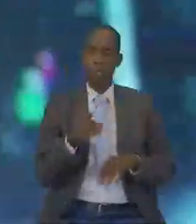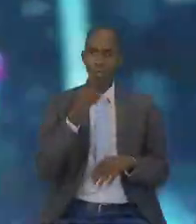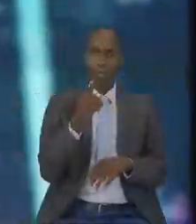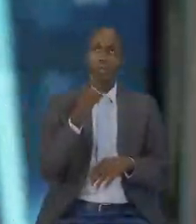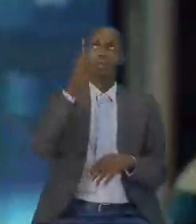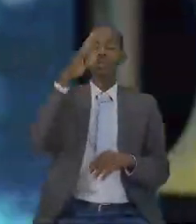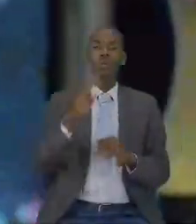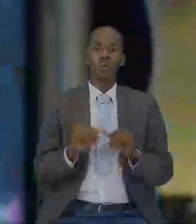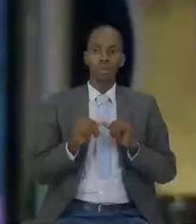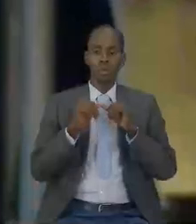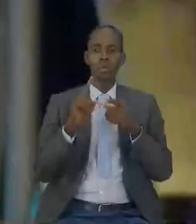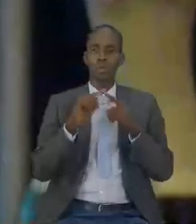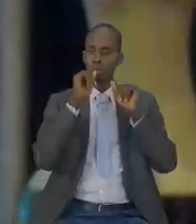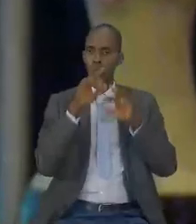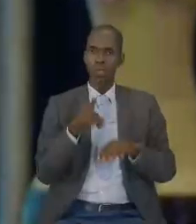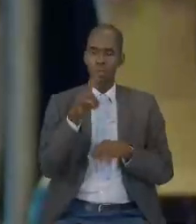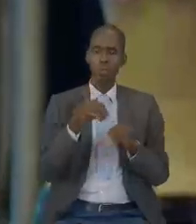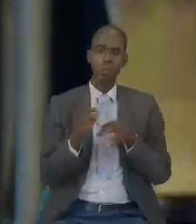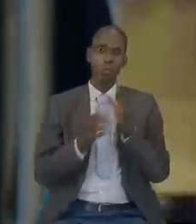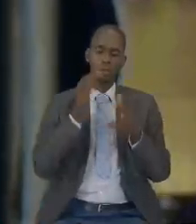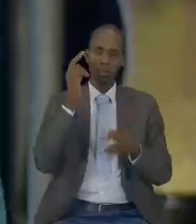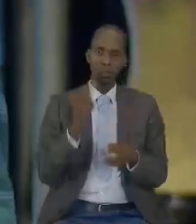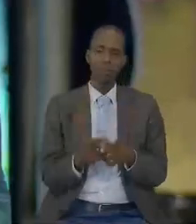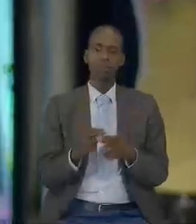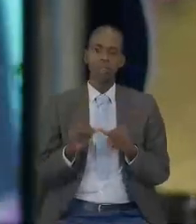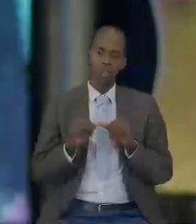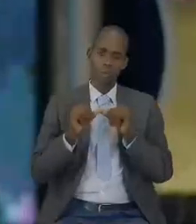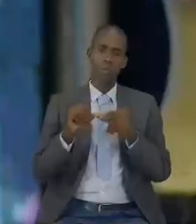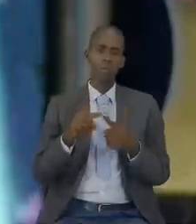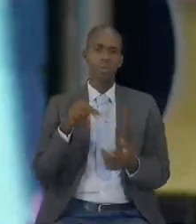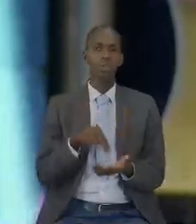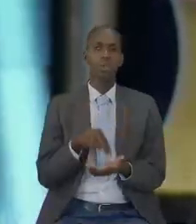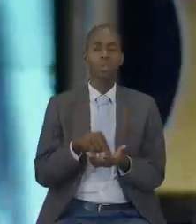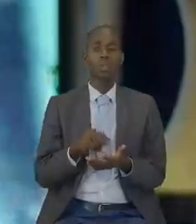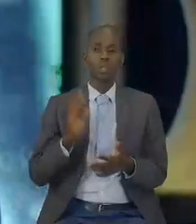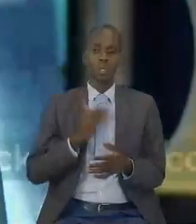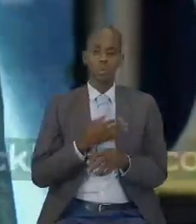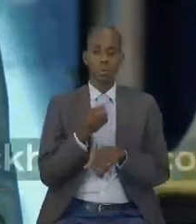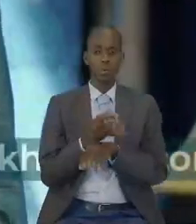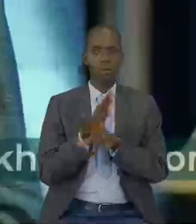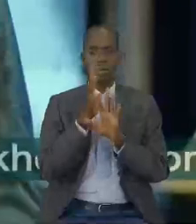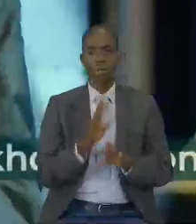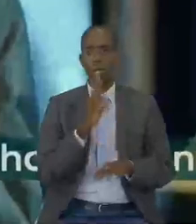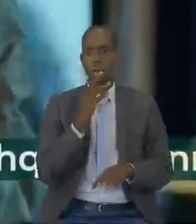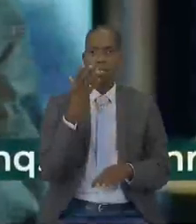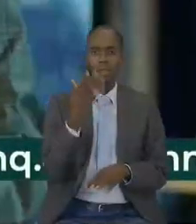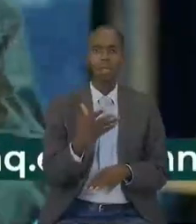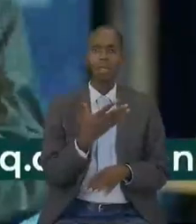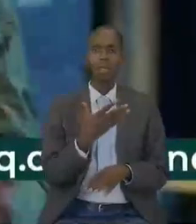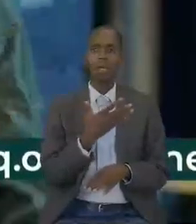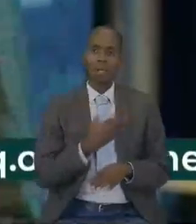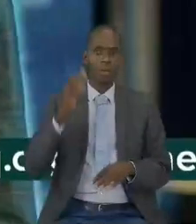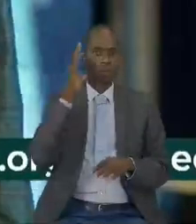Dieu t'a béni et Dieu va continuer à te bénir au nom de Jésus. Toujours debout, nos conseillers sont là